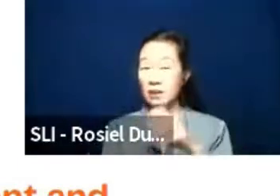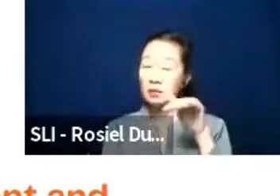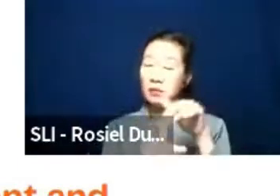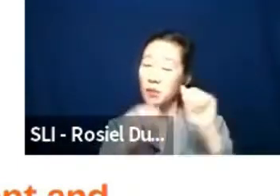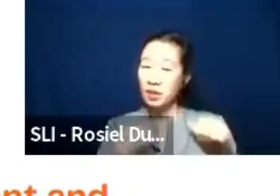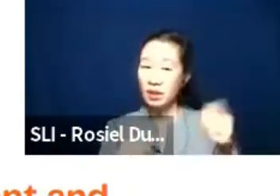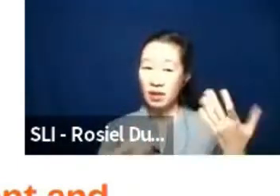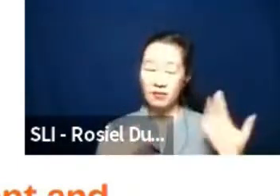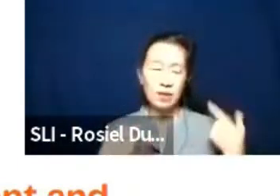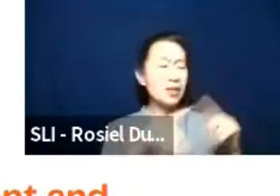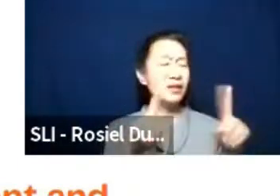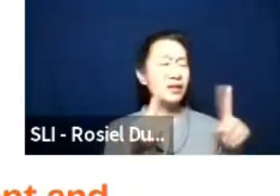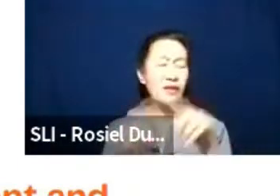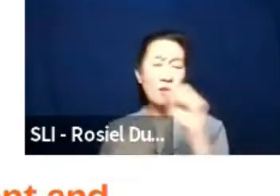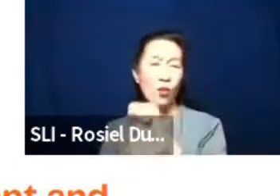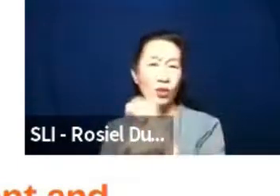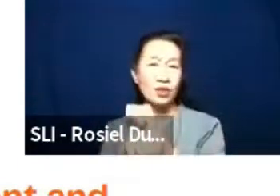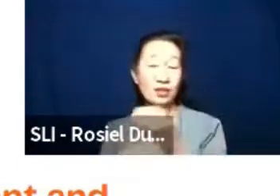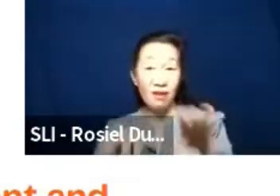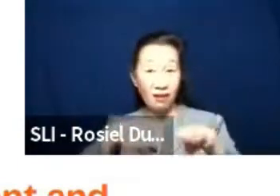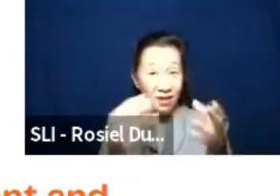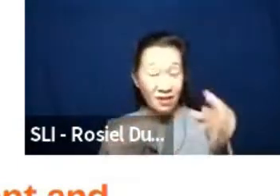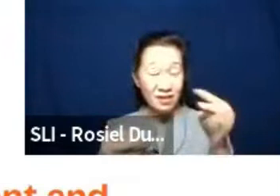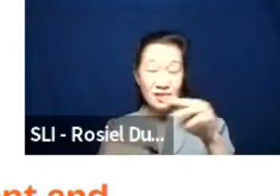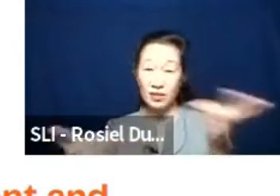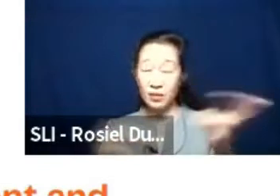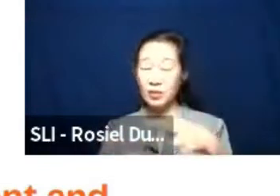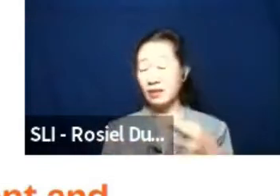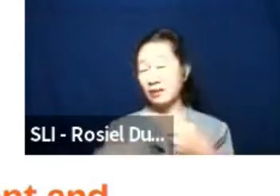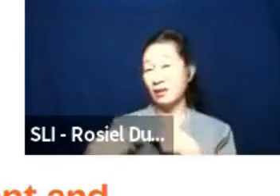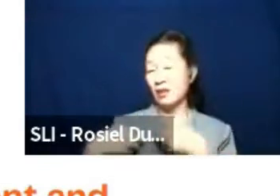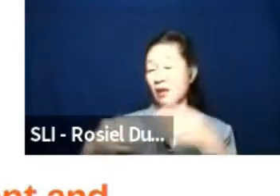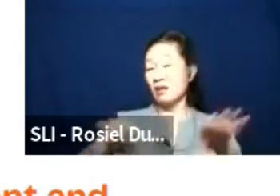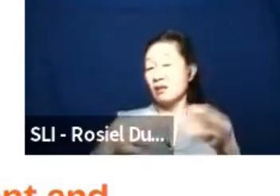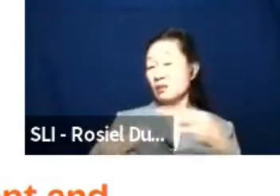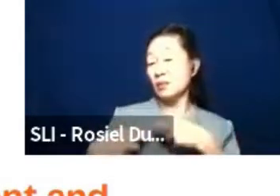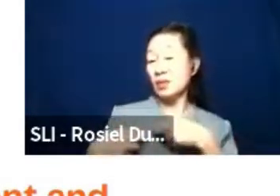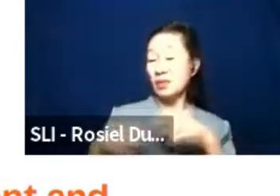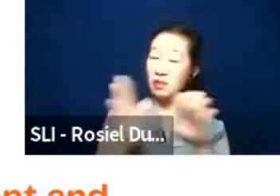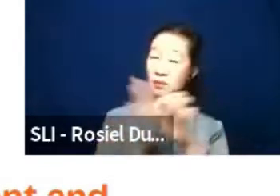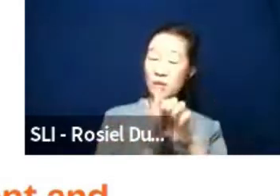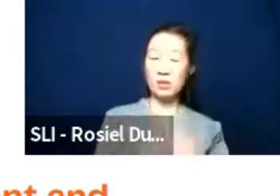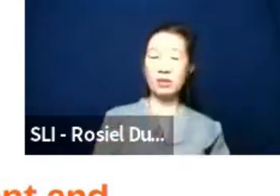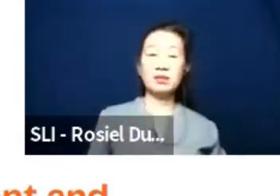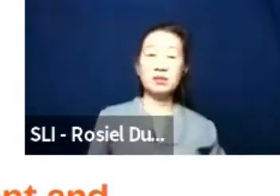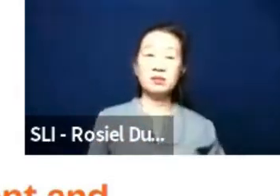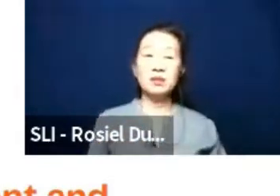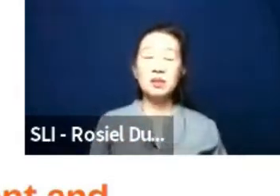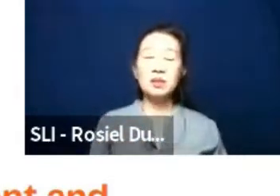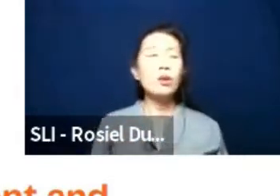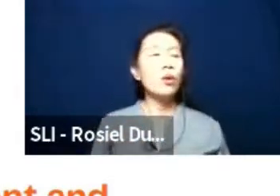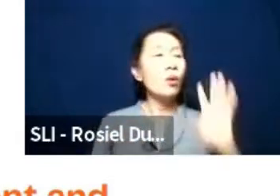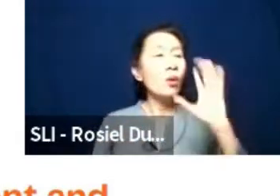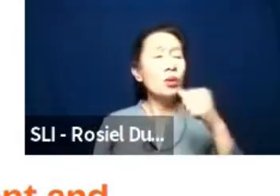magkaroon na sila ng iba't ibang trabaho in the classroom. Classroom responsibilities, halimbawa, pag somebody is in charge